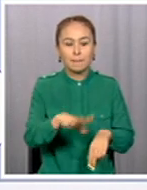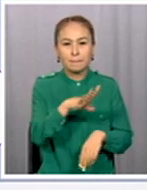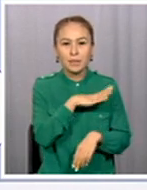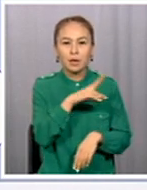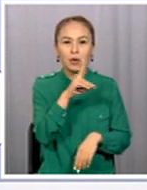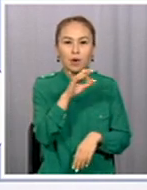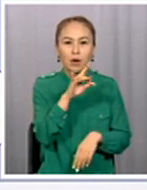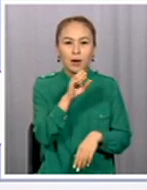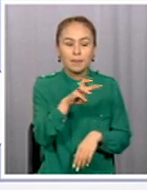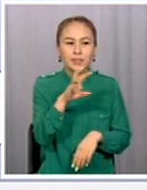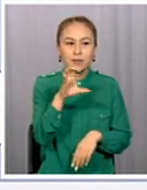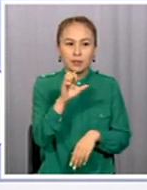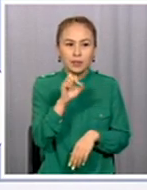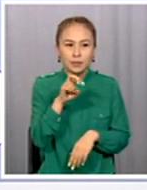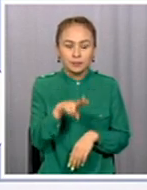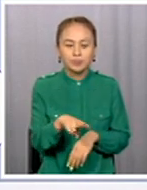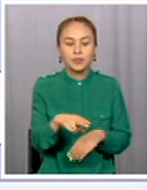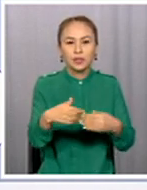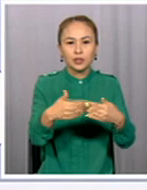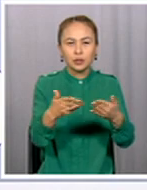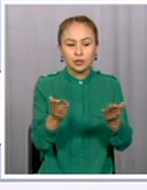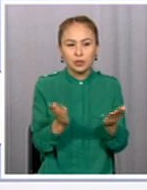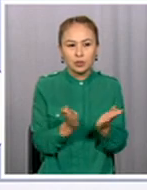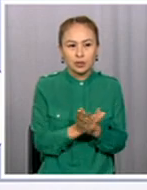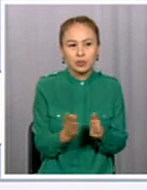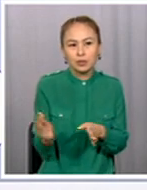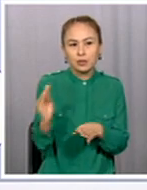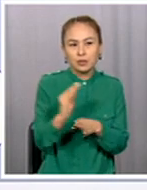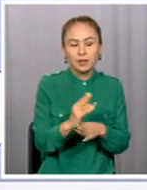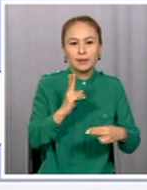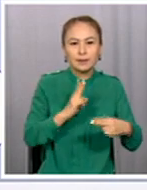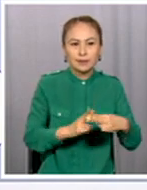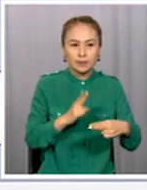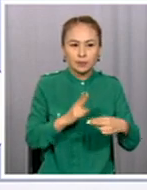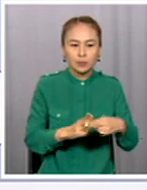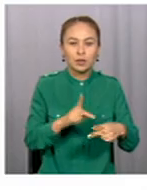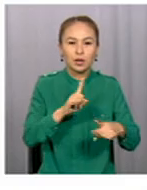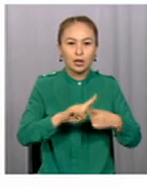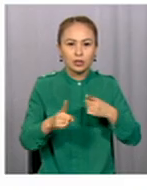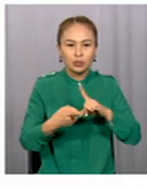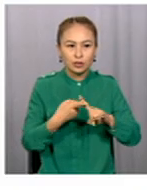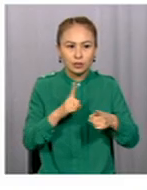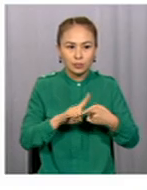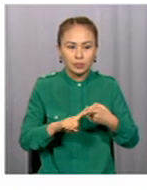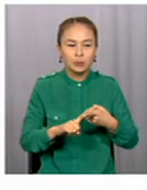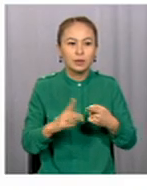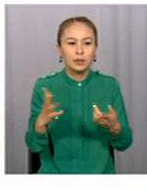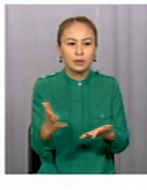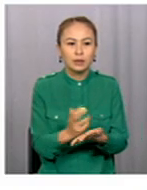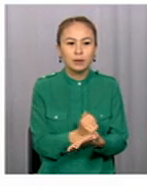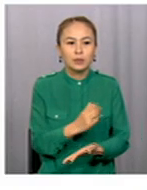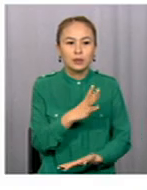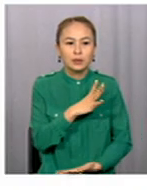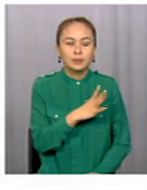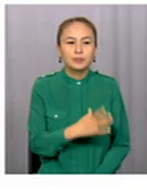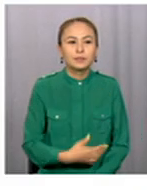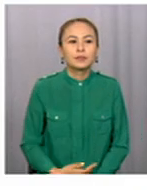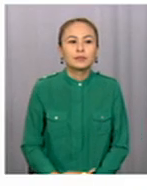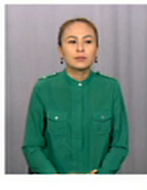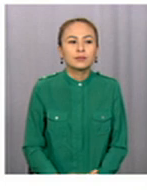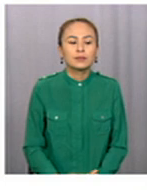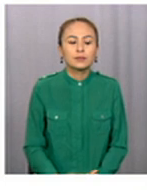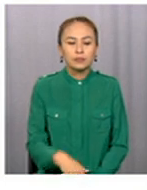қорамсақ және қыш ыдыстар, сондай ақ темір, қанжар мен қылыш табылған екен.